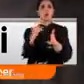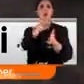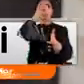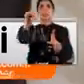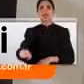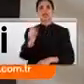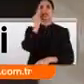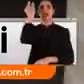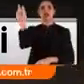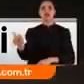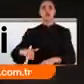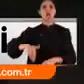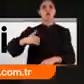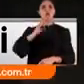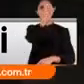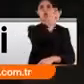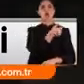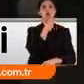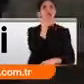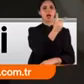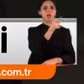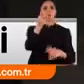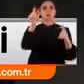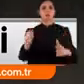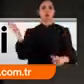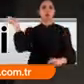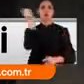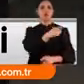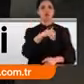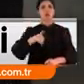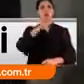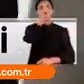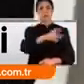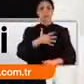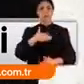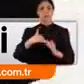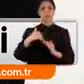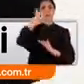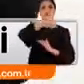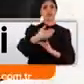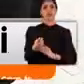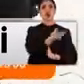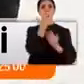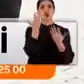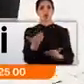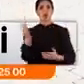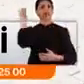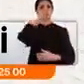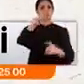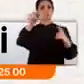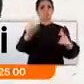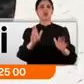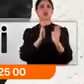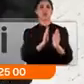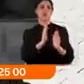kişi avukat Osman Karakuş'a tam da bu noktada vurdu. Avukat Bey canavliyle kendini dışarı attı ama saldırı bu noktada da